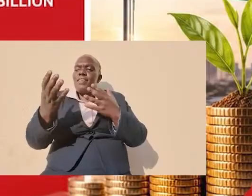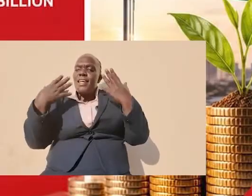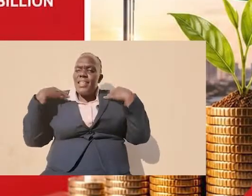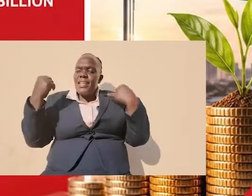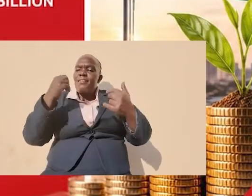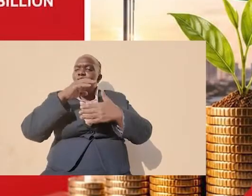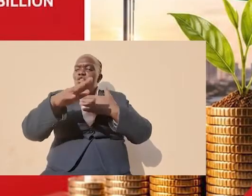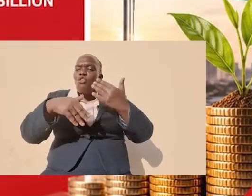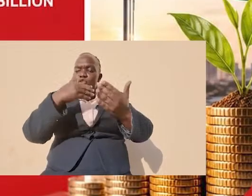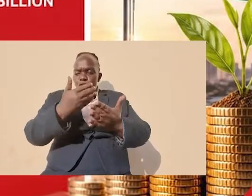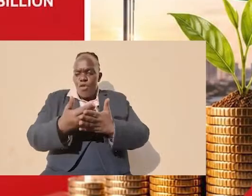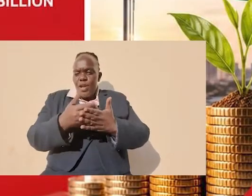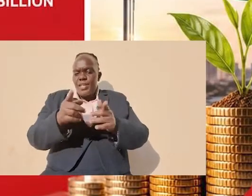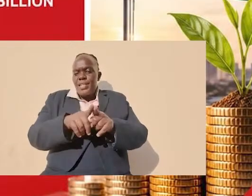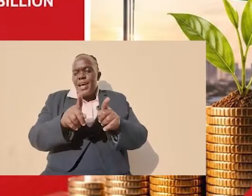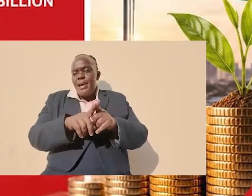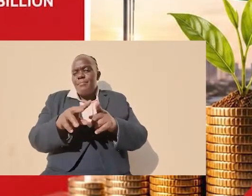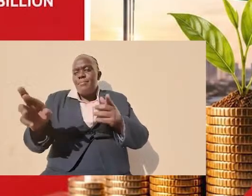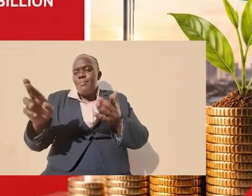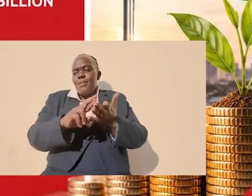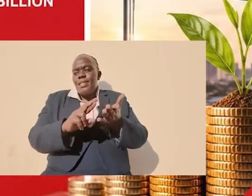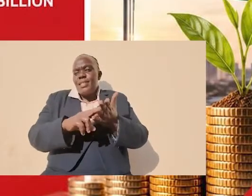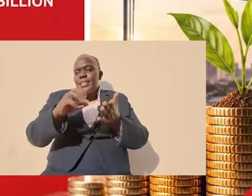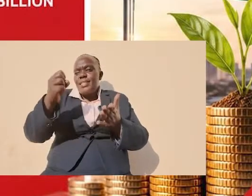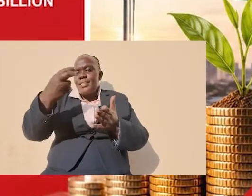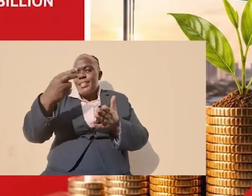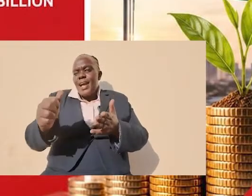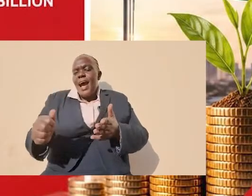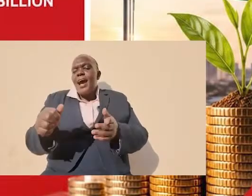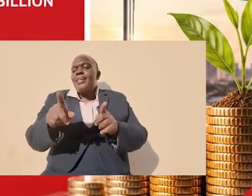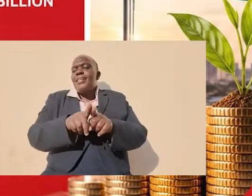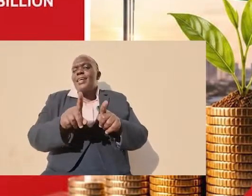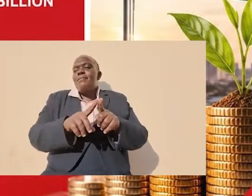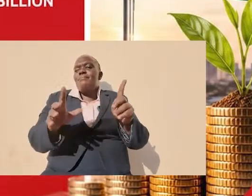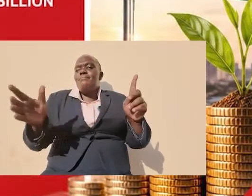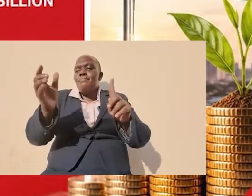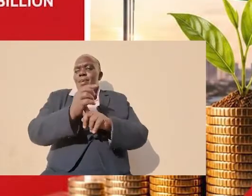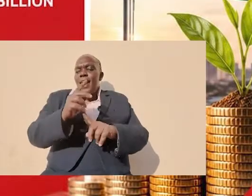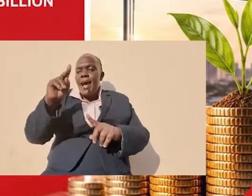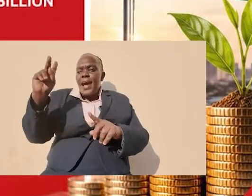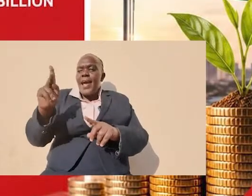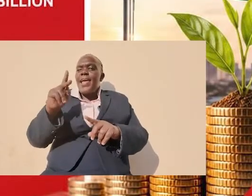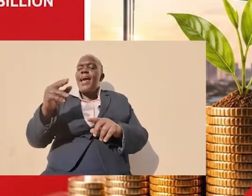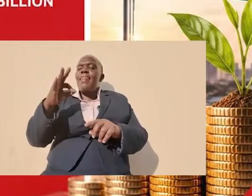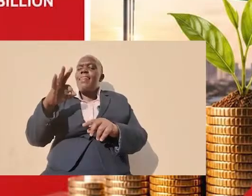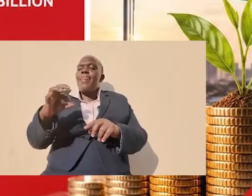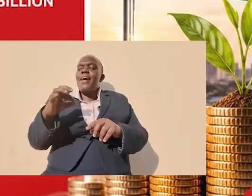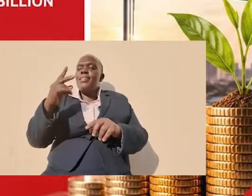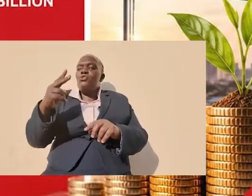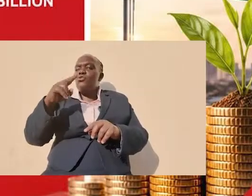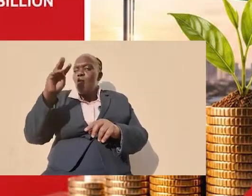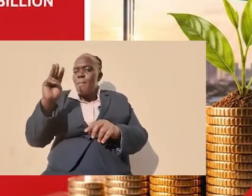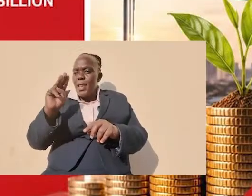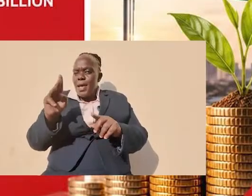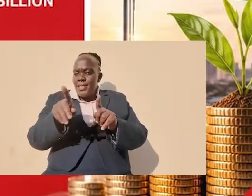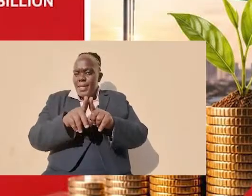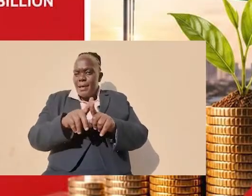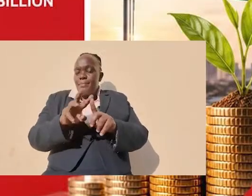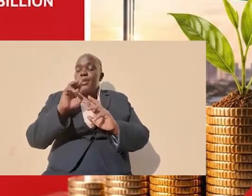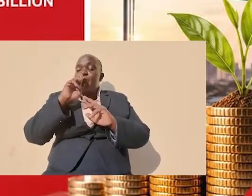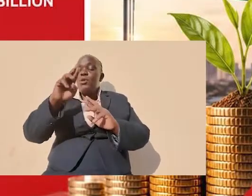imeonyesha kuwa Kenya ilivutia kiwango cha juu zaidi cha uwekezaji wa moja kwa moja katika historia yake ya